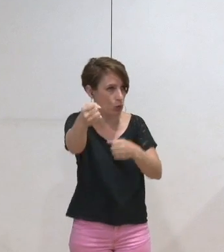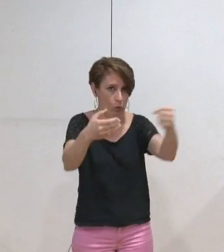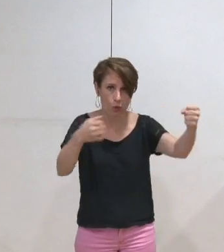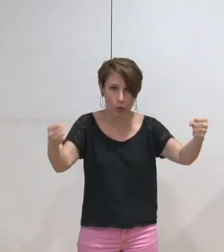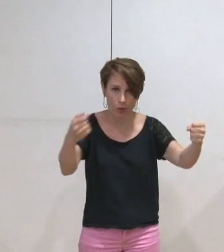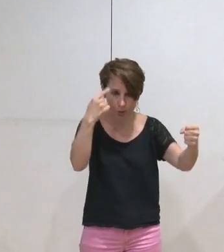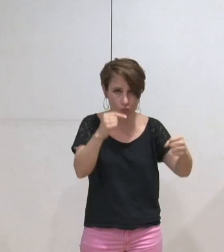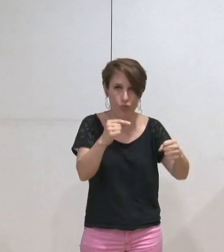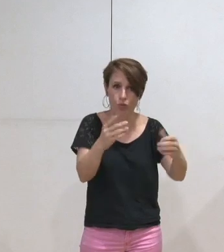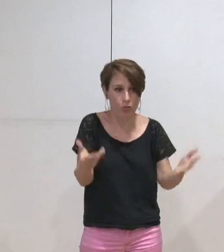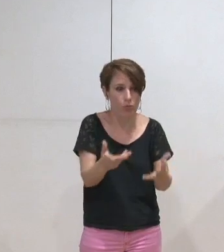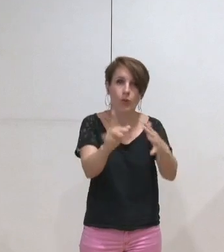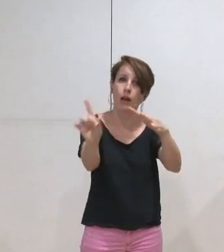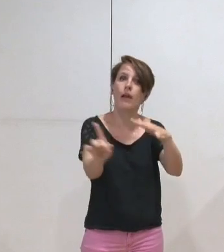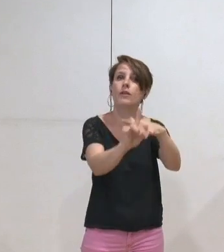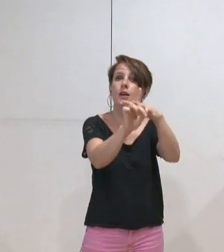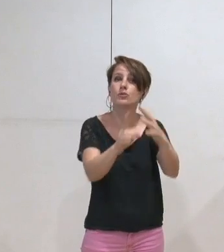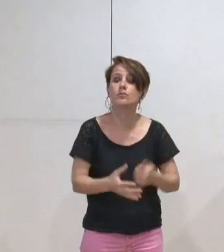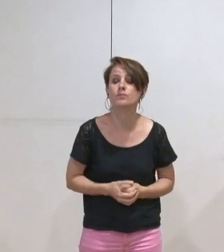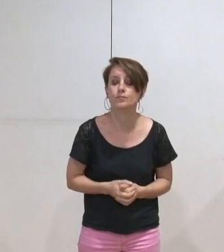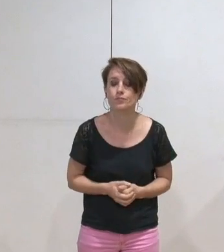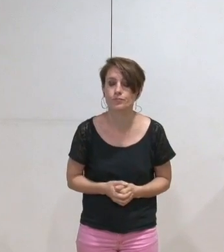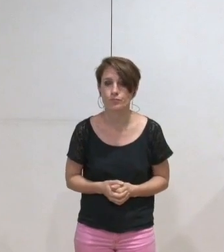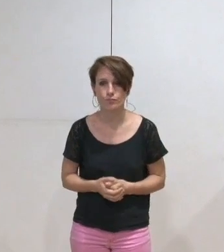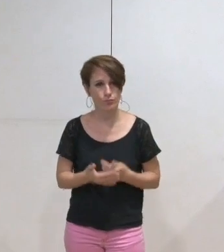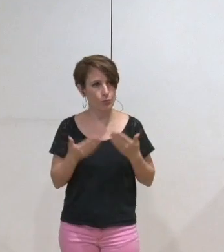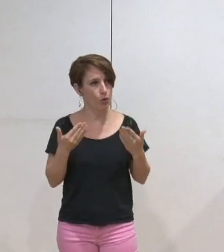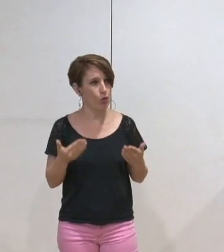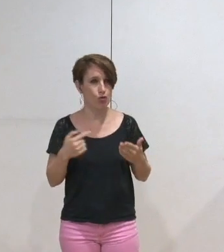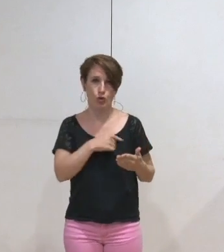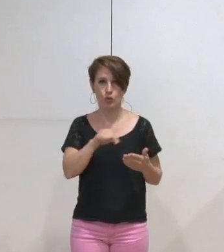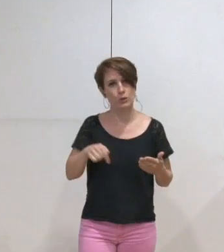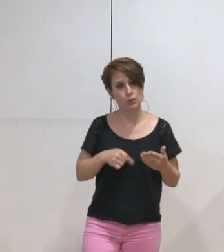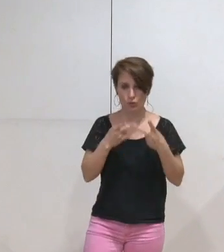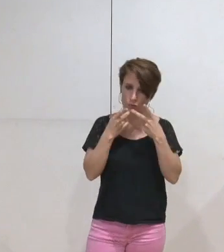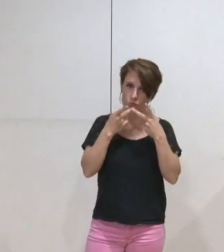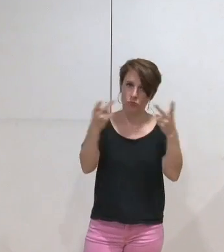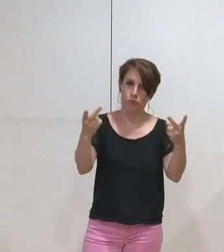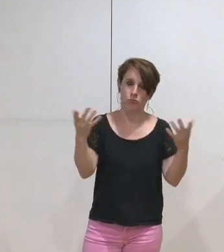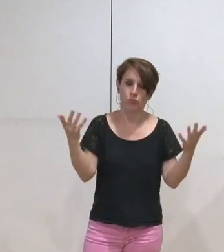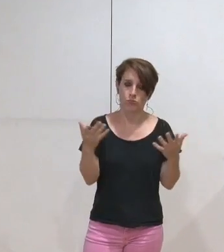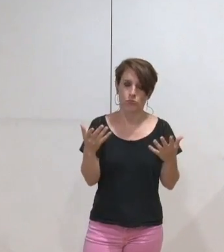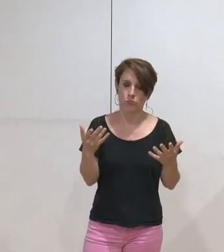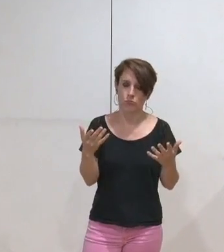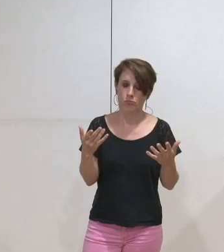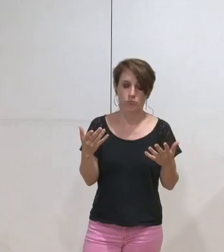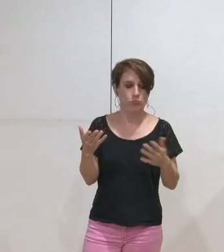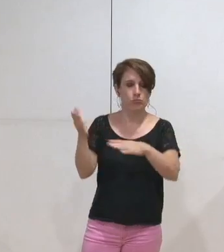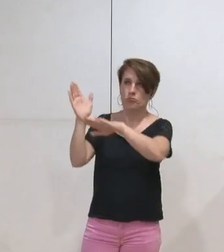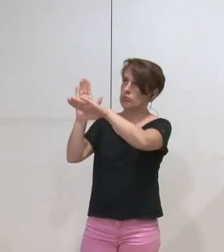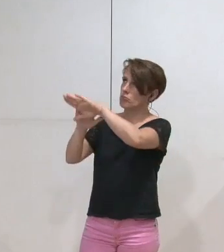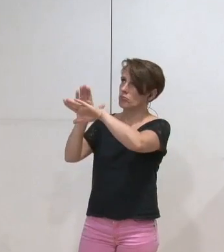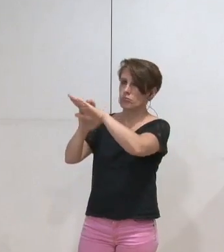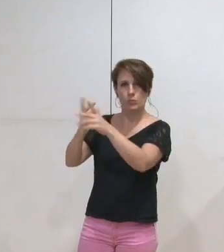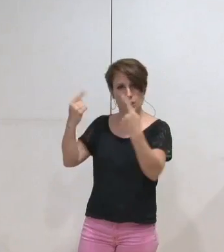l'agglomération le vœu que on vous soumet c'est simplement de demander à l'État d'assumer ses